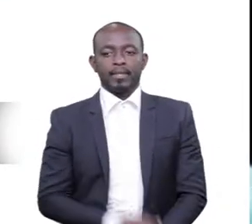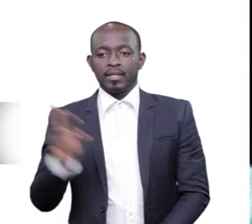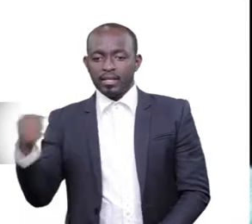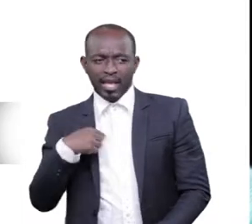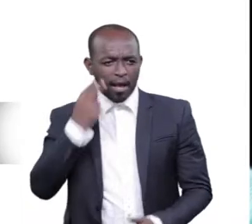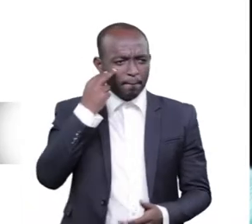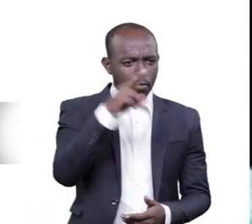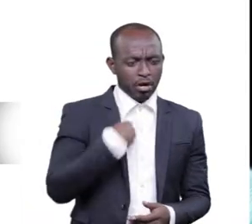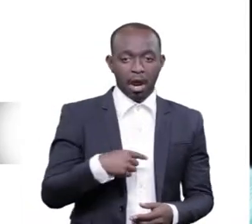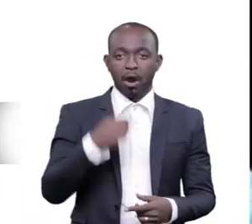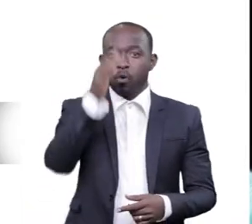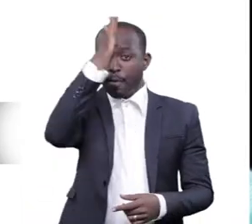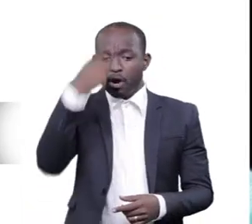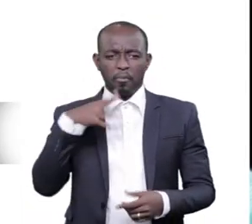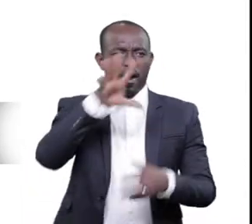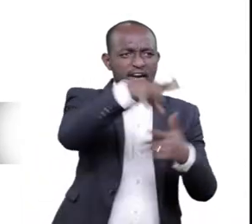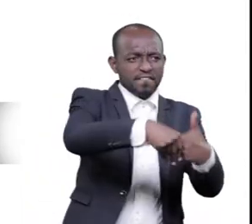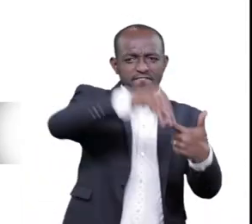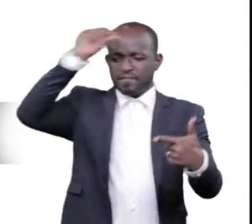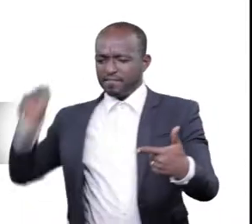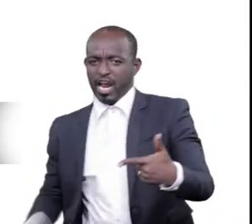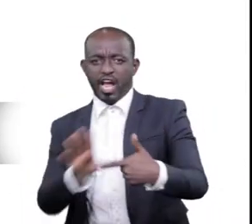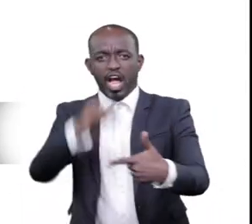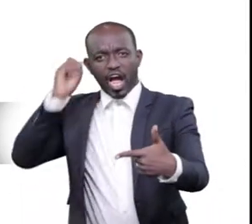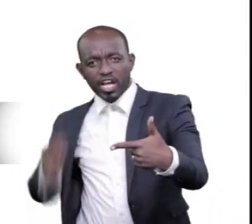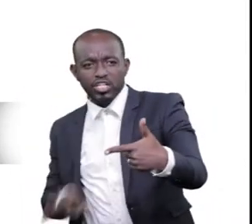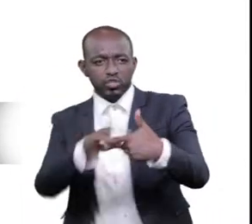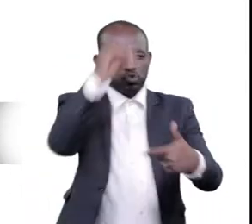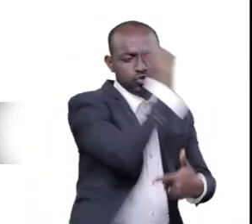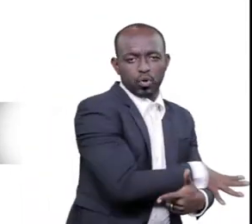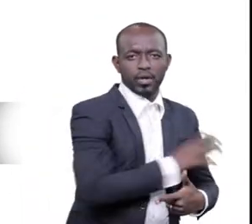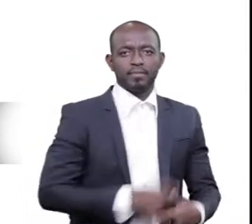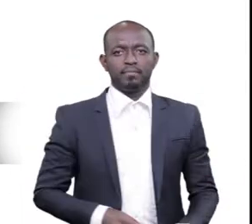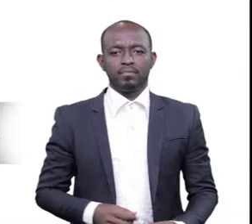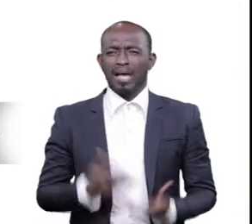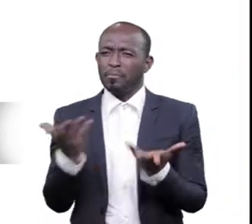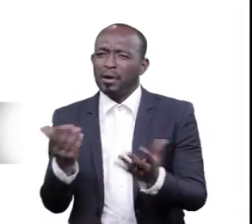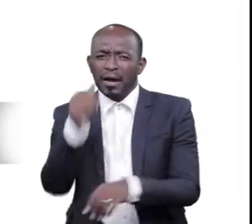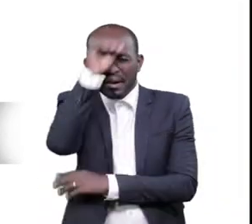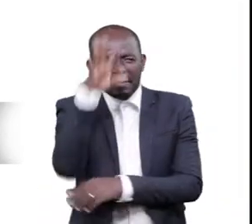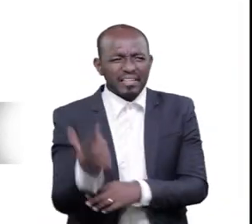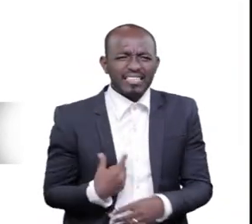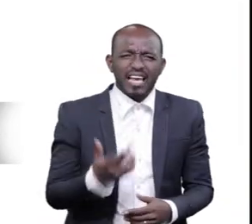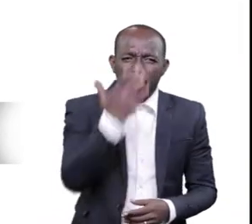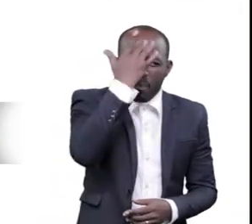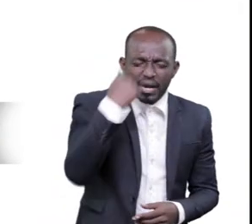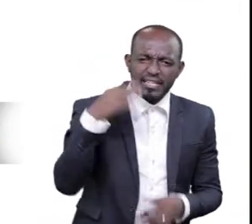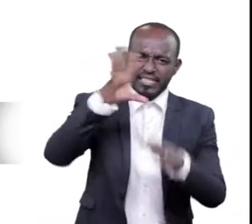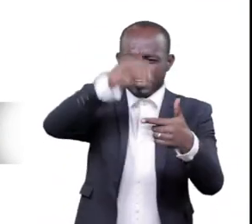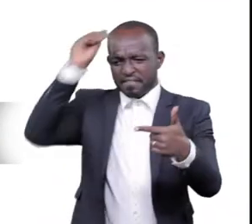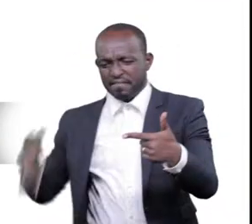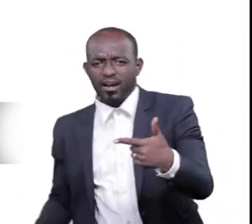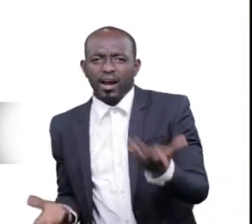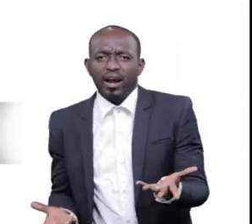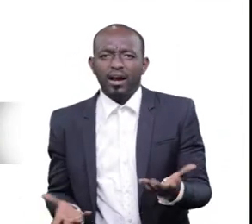kuri wa mugozi yose anyanyagiza hasi nabwira ibingibi unkoreye ni ibiki kuntera imyenda hasi ngo mva ngo